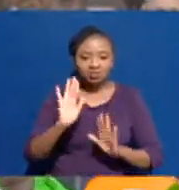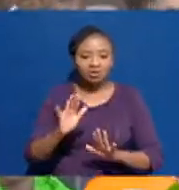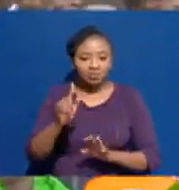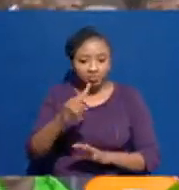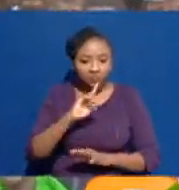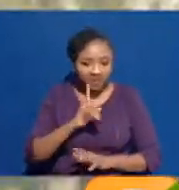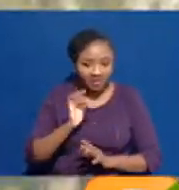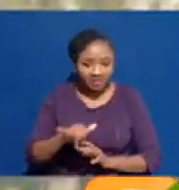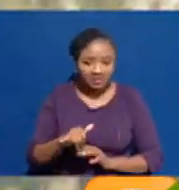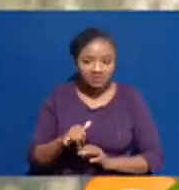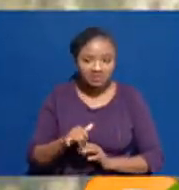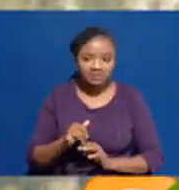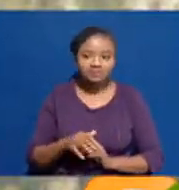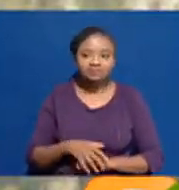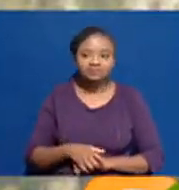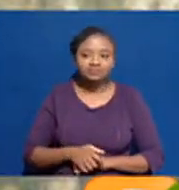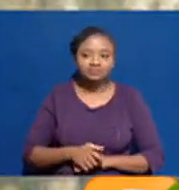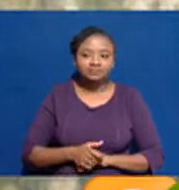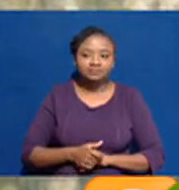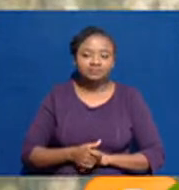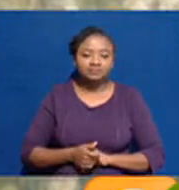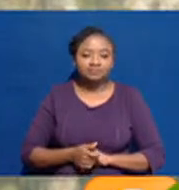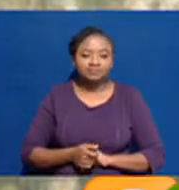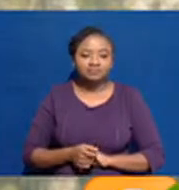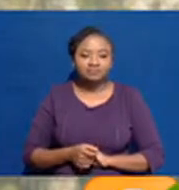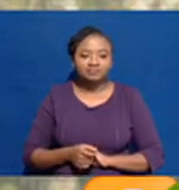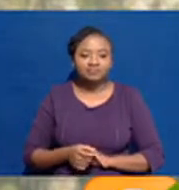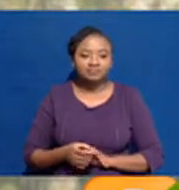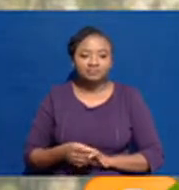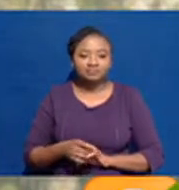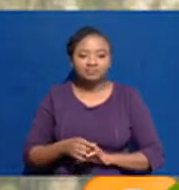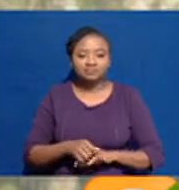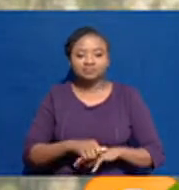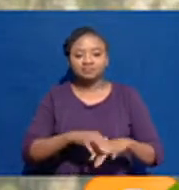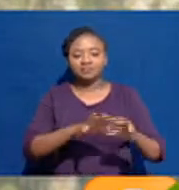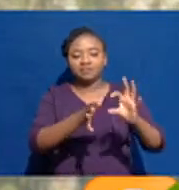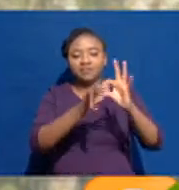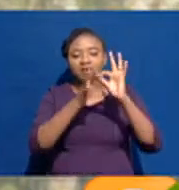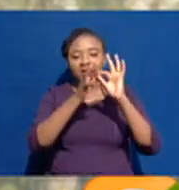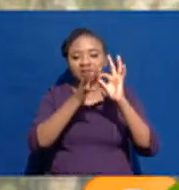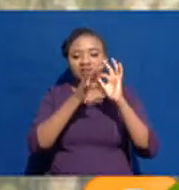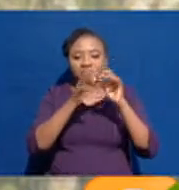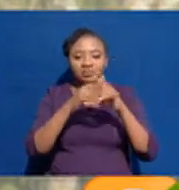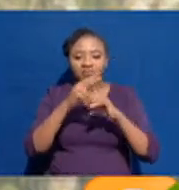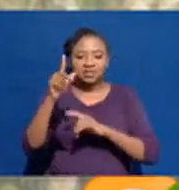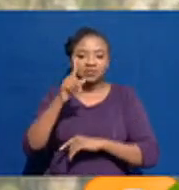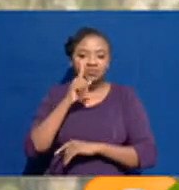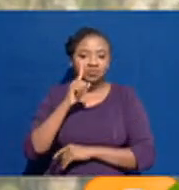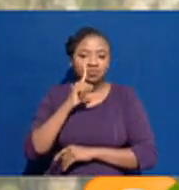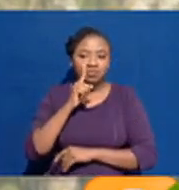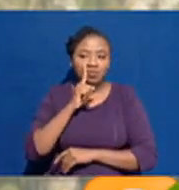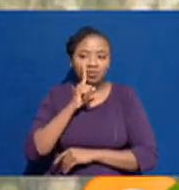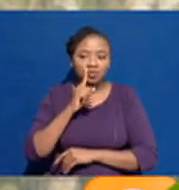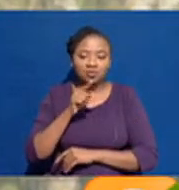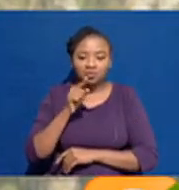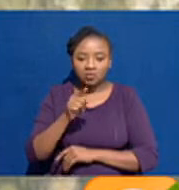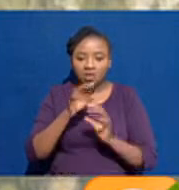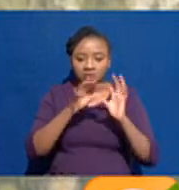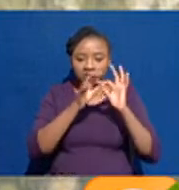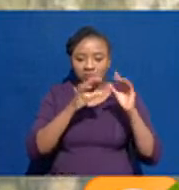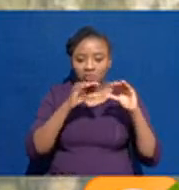mumesema. Viongozi wa mrengo wa Azimio la Umoja kuanzia kesho watatembelea familia